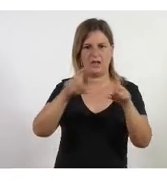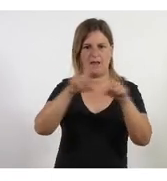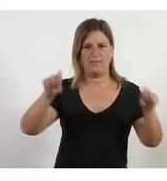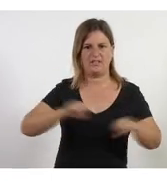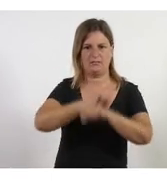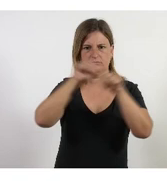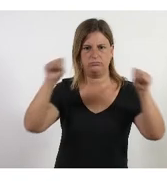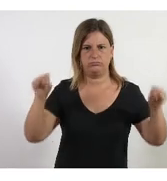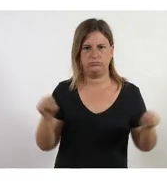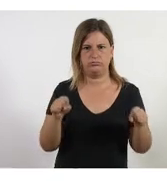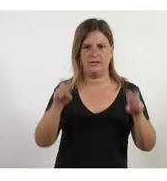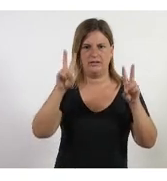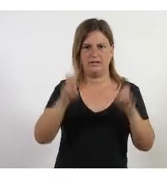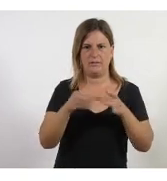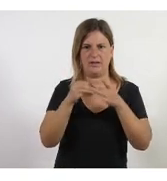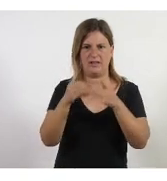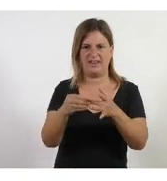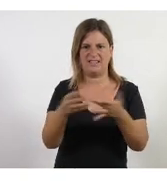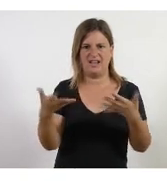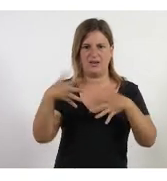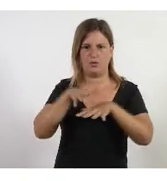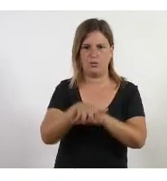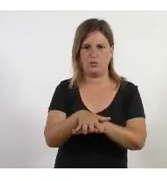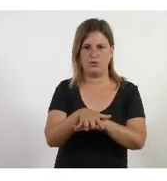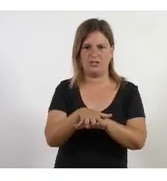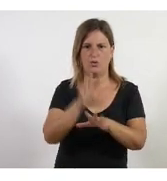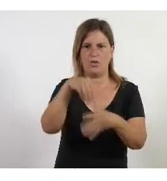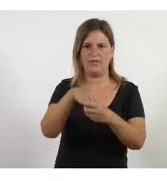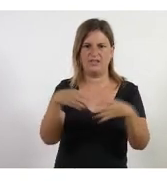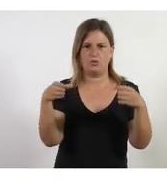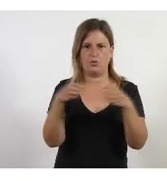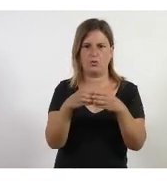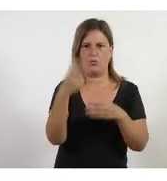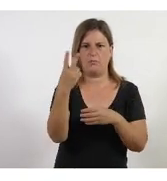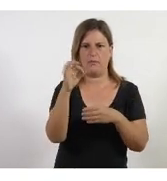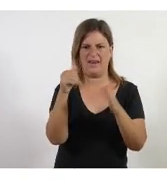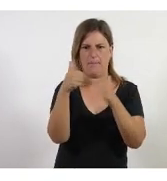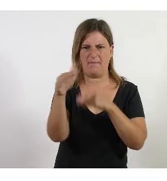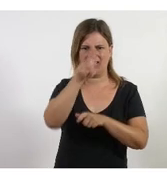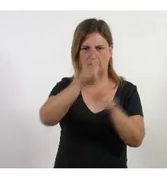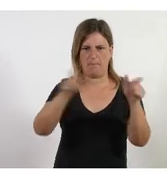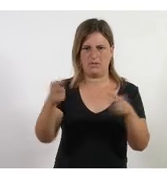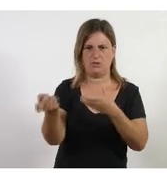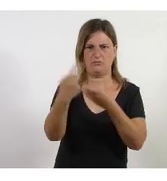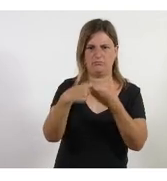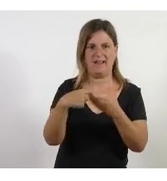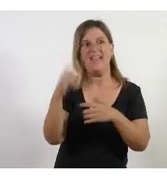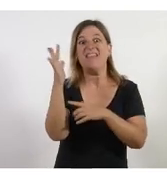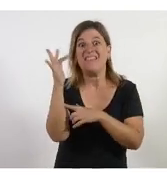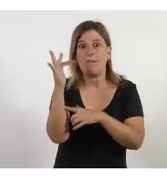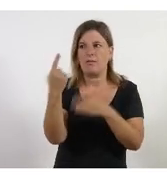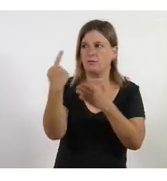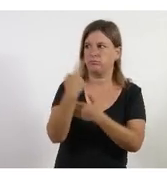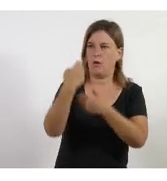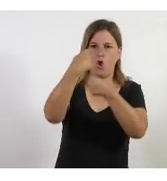també sobre lideratge incloent amb un grup de 20 i pico managers. I el divendres comencem el